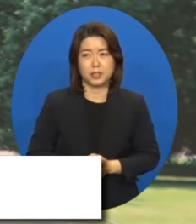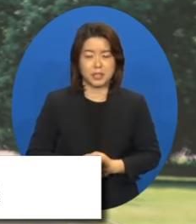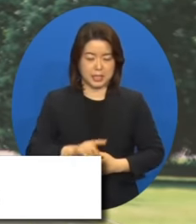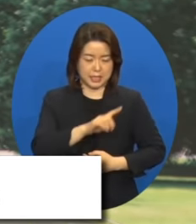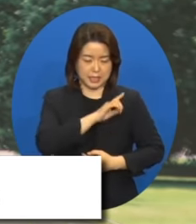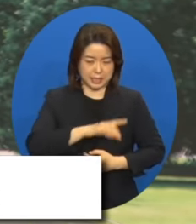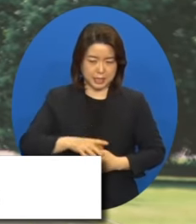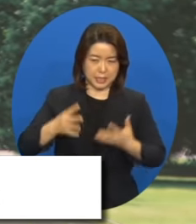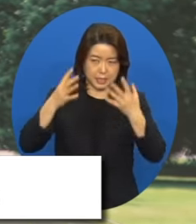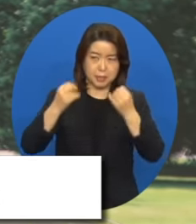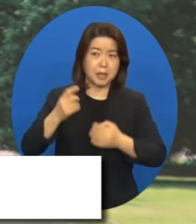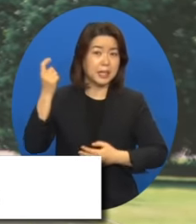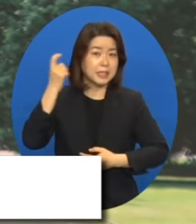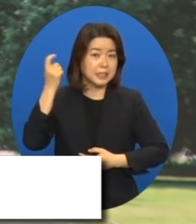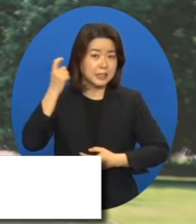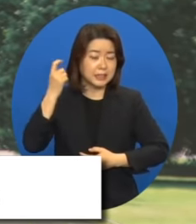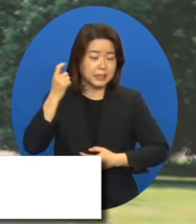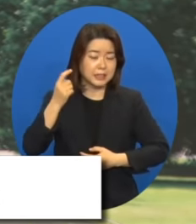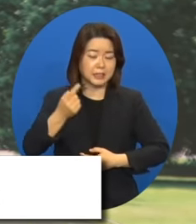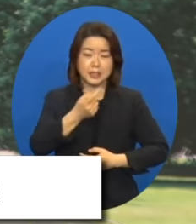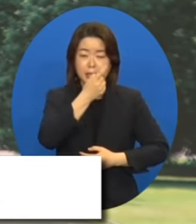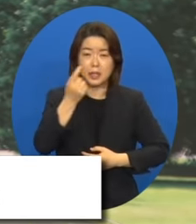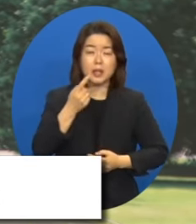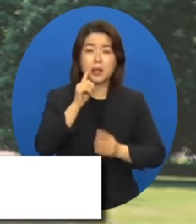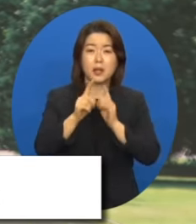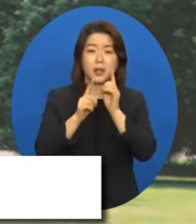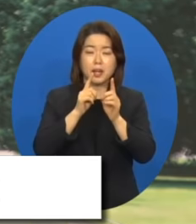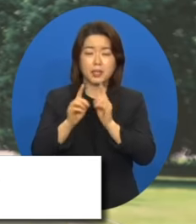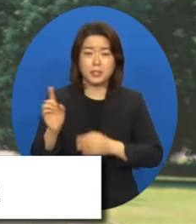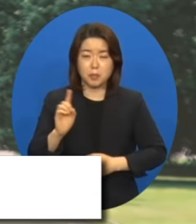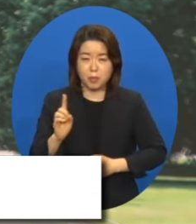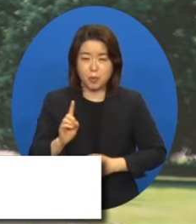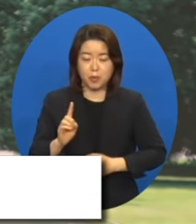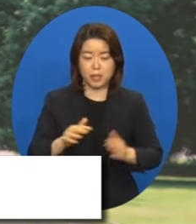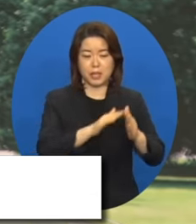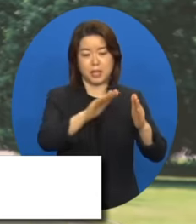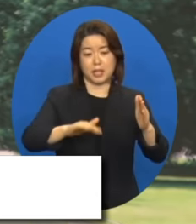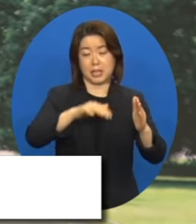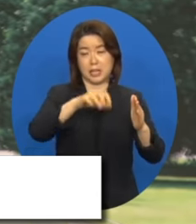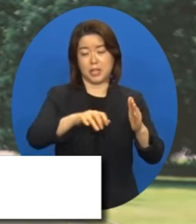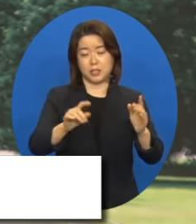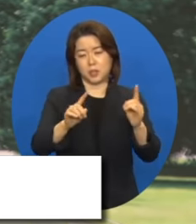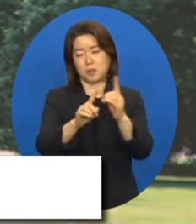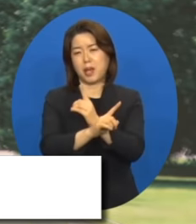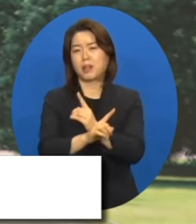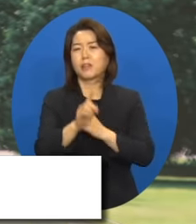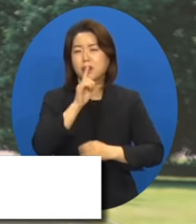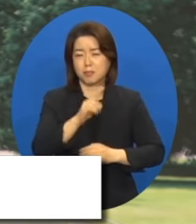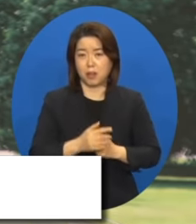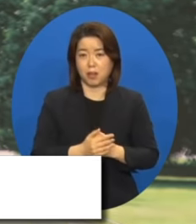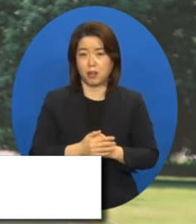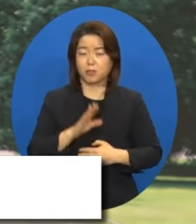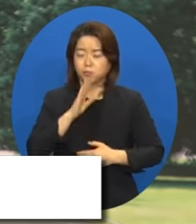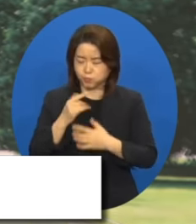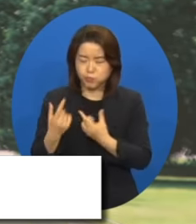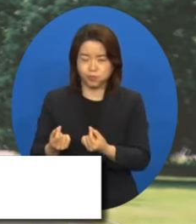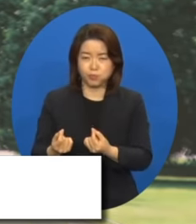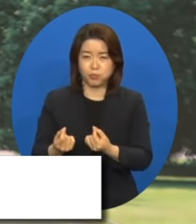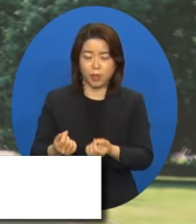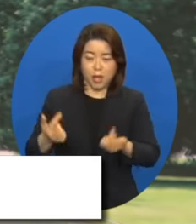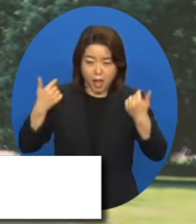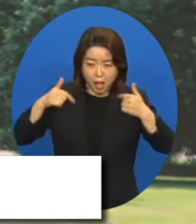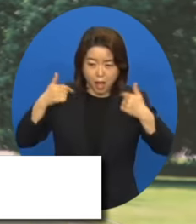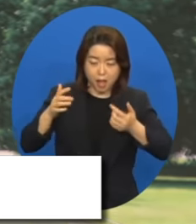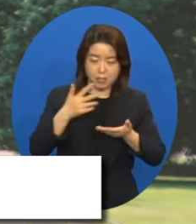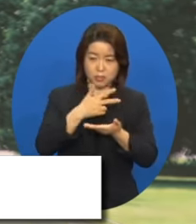가장 많이 듣는 간증이 가정이 변화됐다는 거예요. 그럴 수밖에 없습니다. 항상 주님을